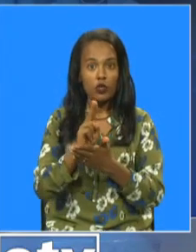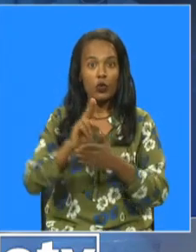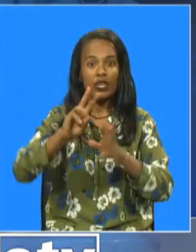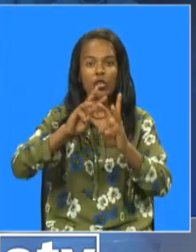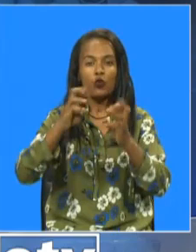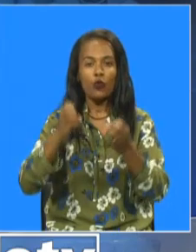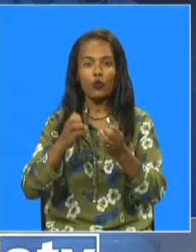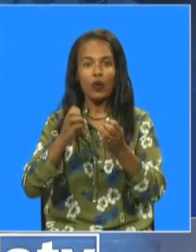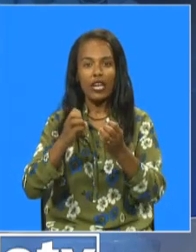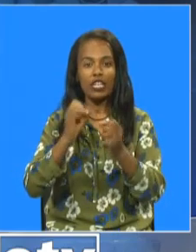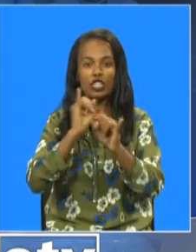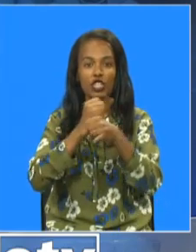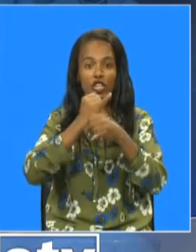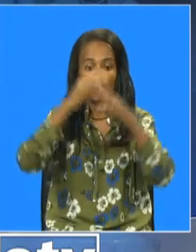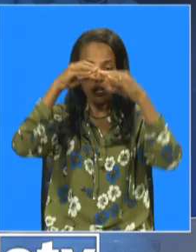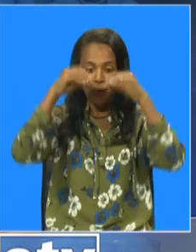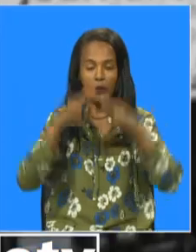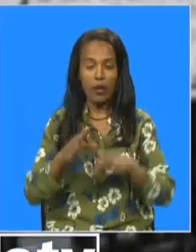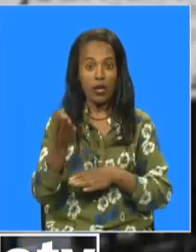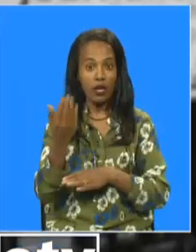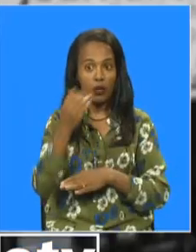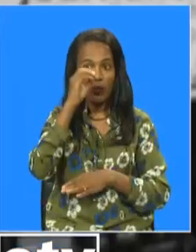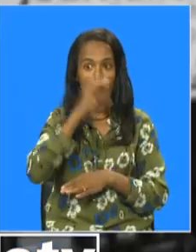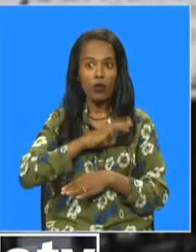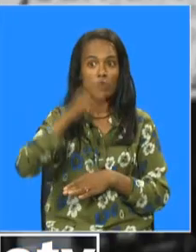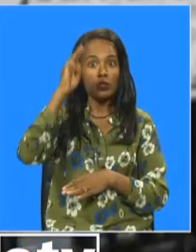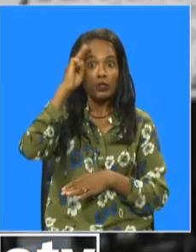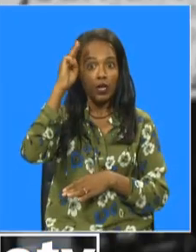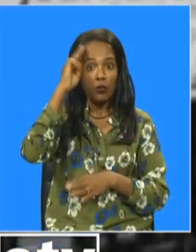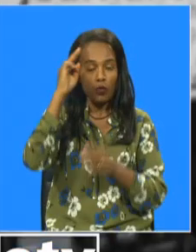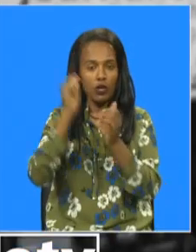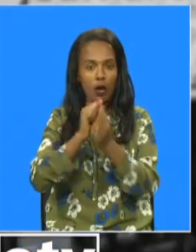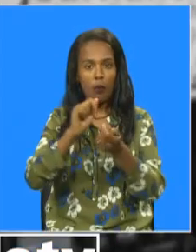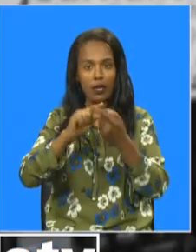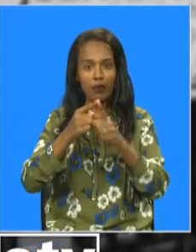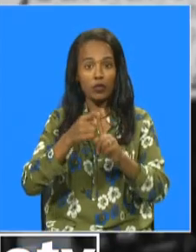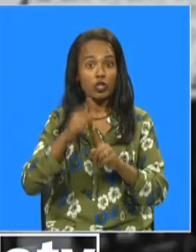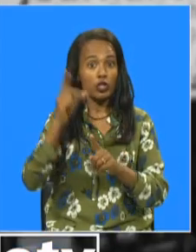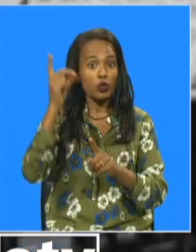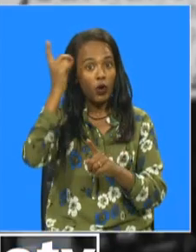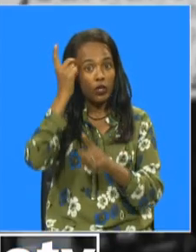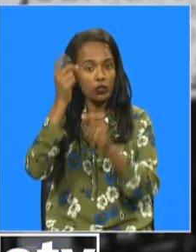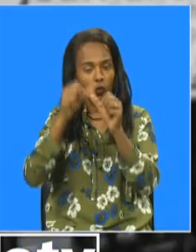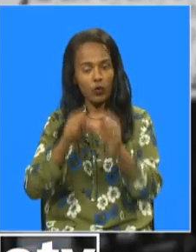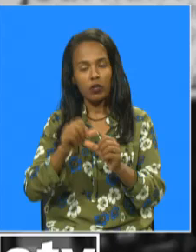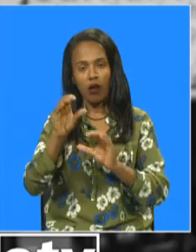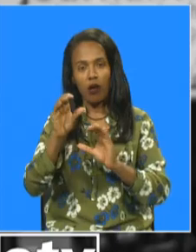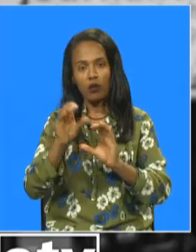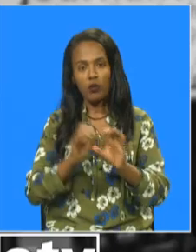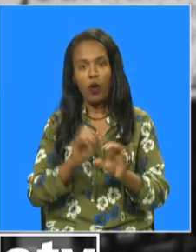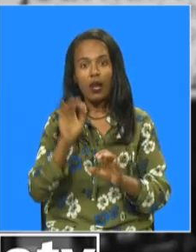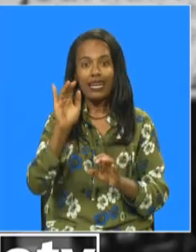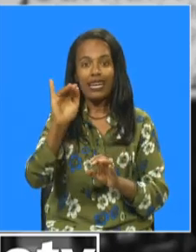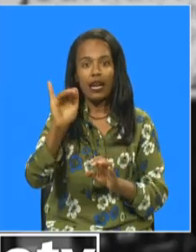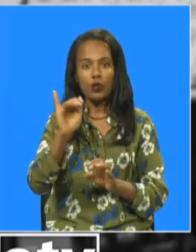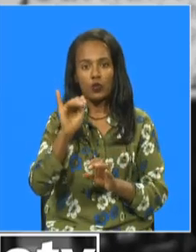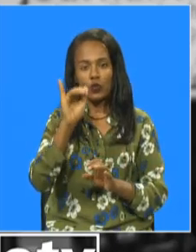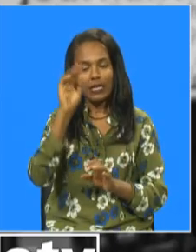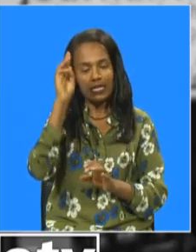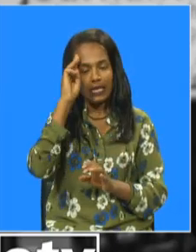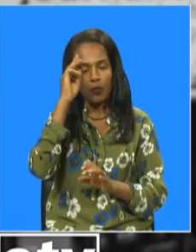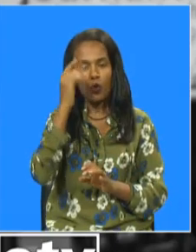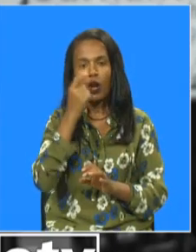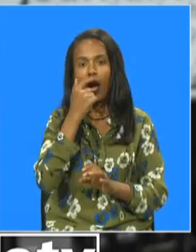የሶፍትዌር ኢንጂነሪንግ መምህራን አንዱ ከሆነው ሰለሞን አይዳኝ ጋር ባልደረባችን ዮሐንስ ፍሳ ቆይታ አድርጓል። ከራሱ